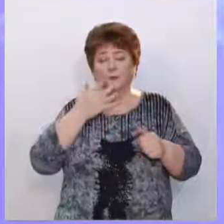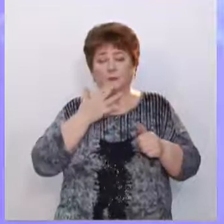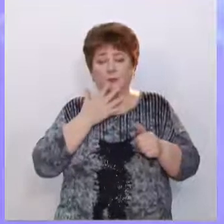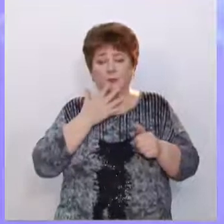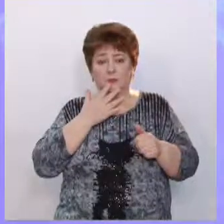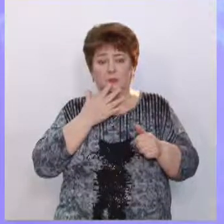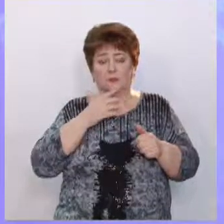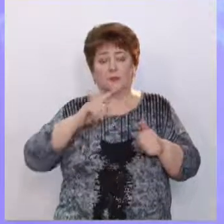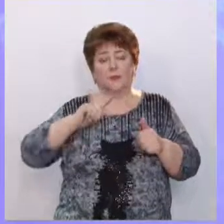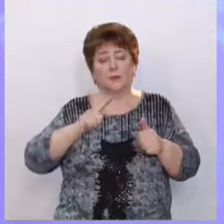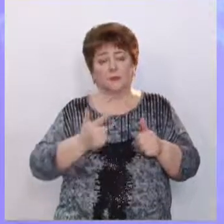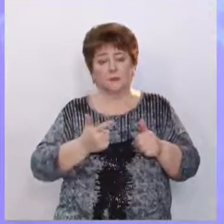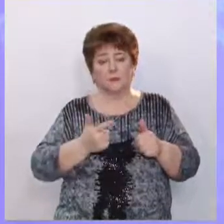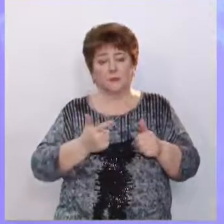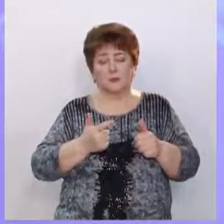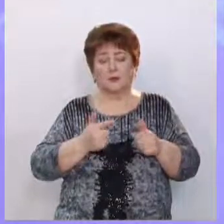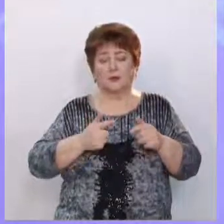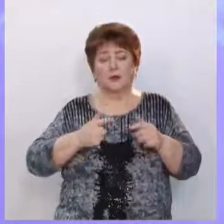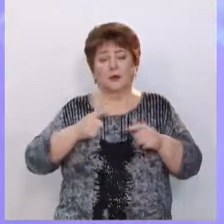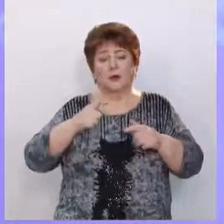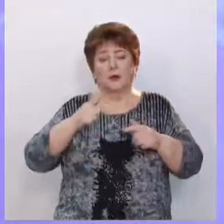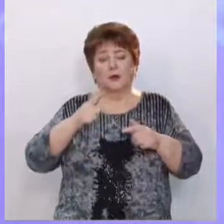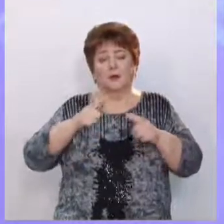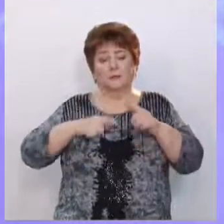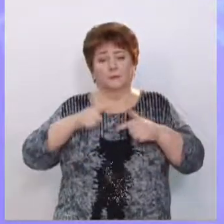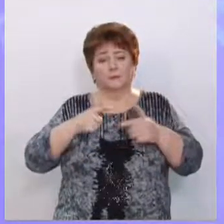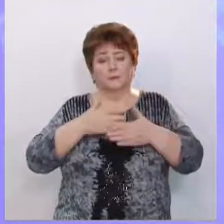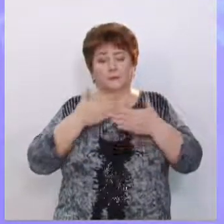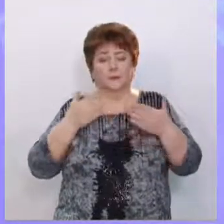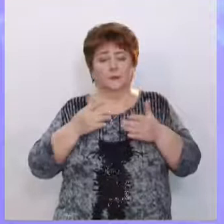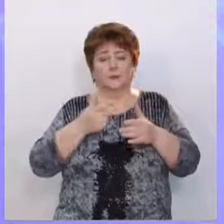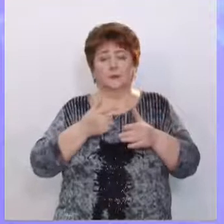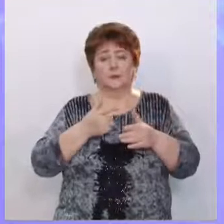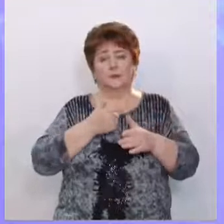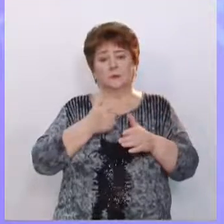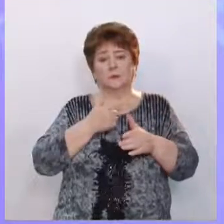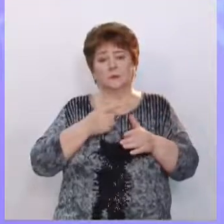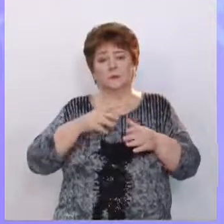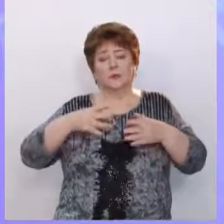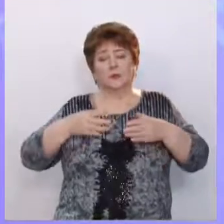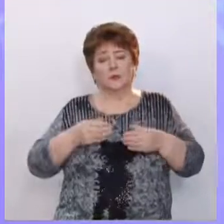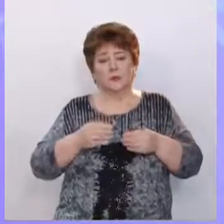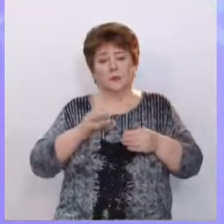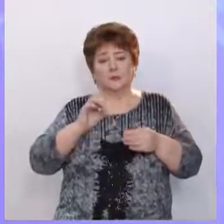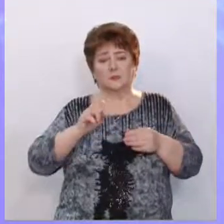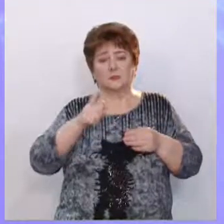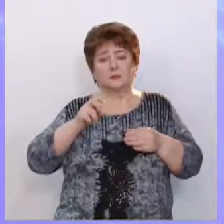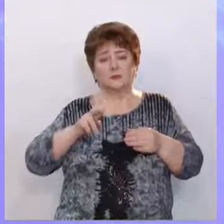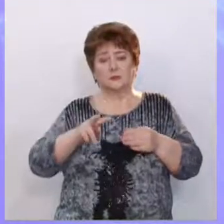языке мягкий знак нередко вовсе не обозначает мягкость согласных